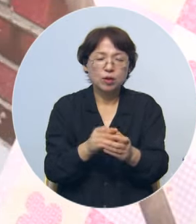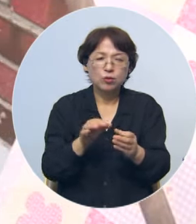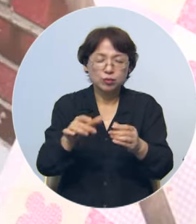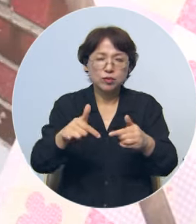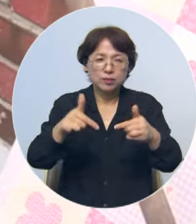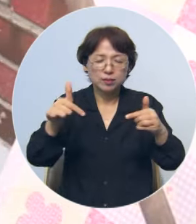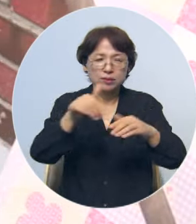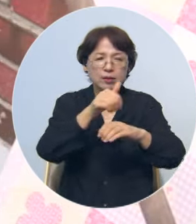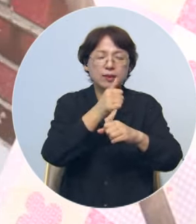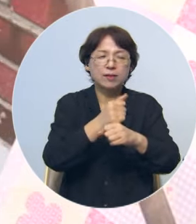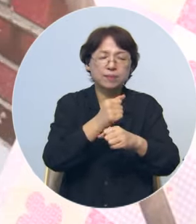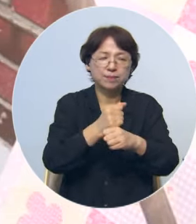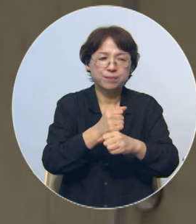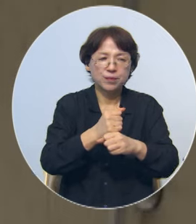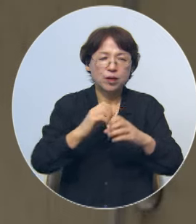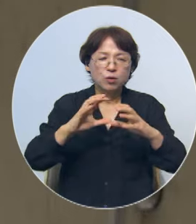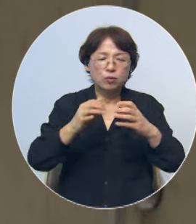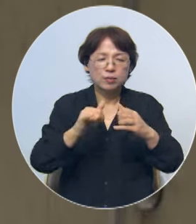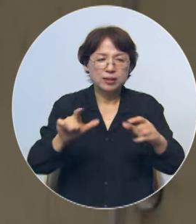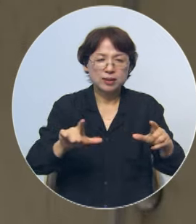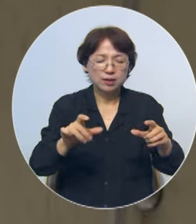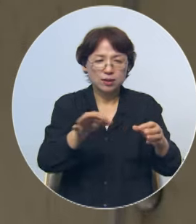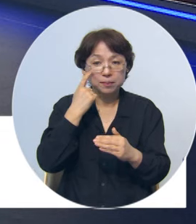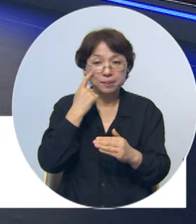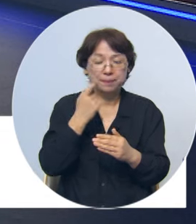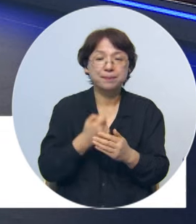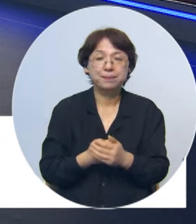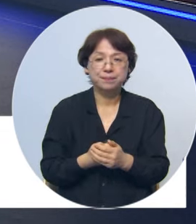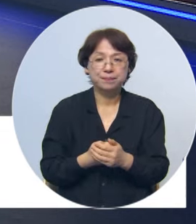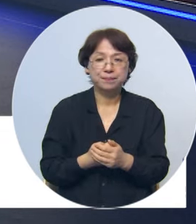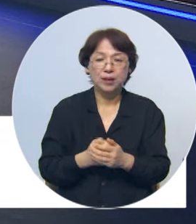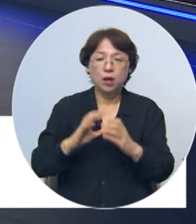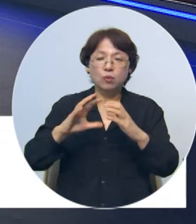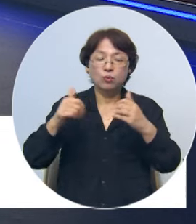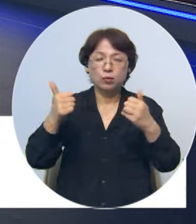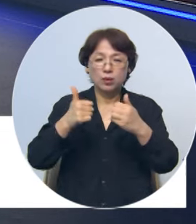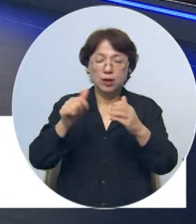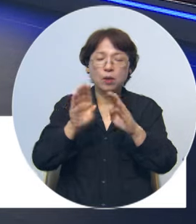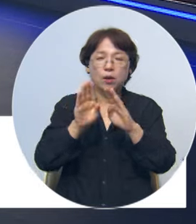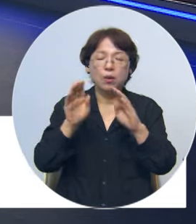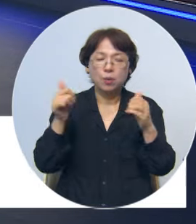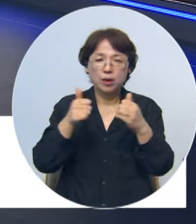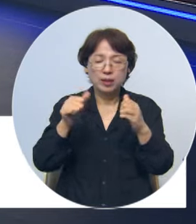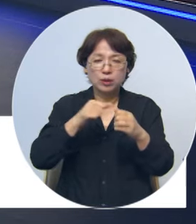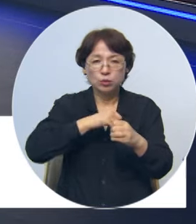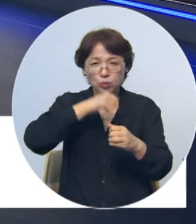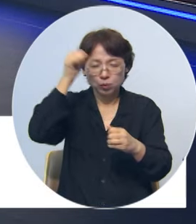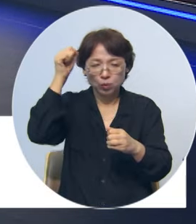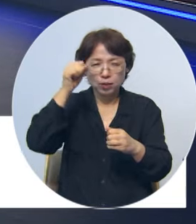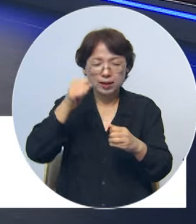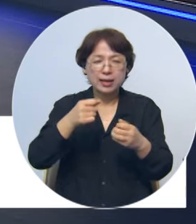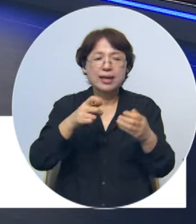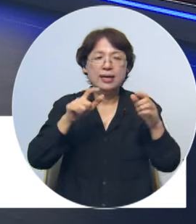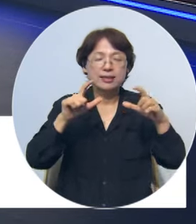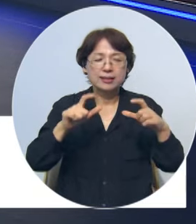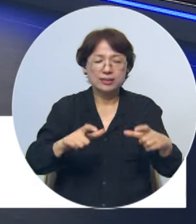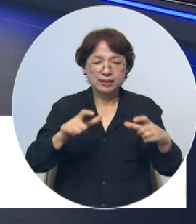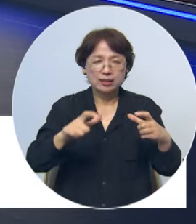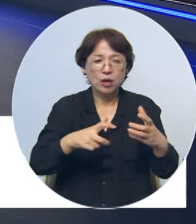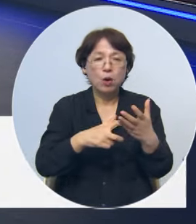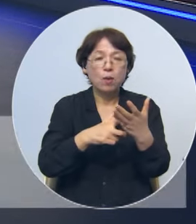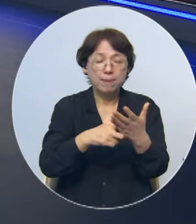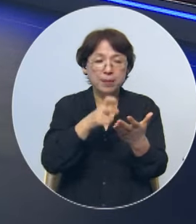가동해 민생 회복 속도를 높일 계획입니다. 먼저 국회 본회의를 통과한 이 지역화폐법 개정안, 이게